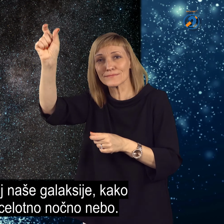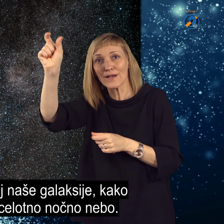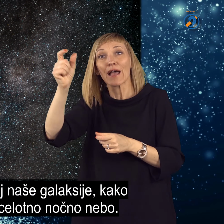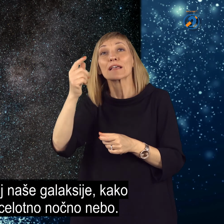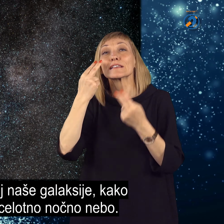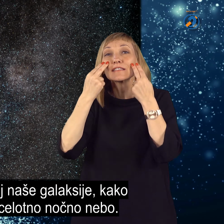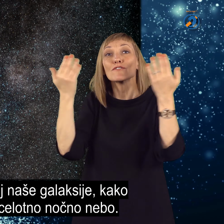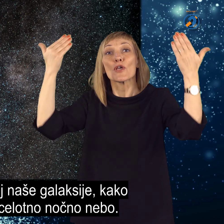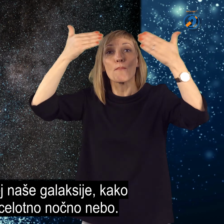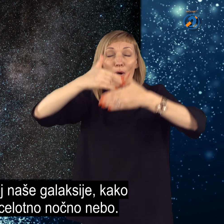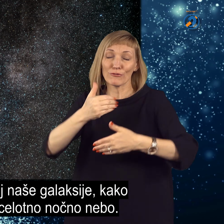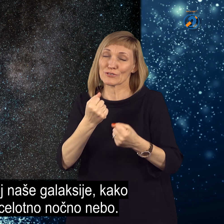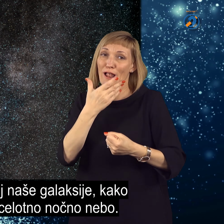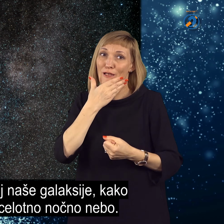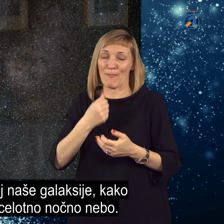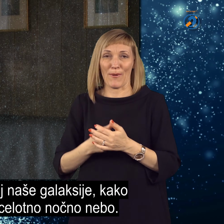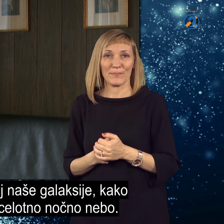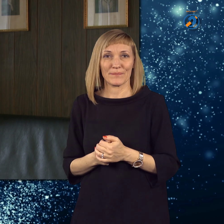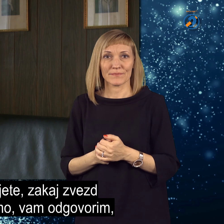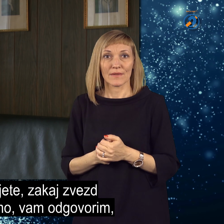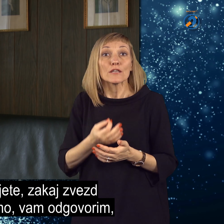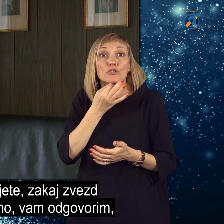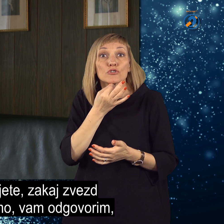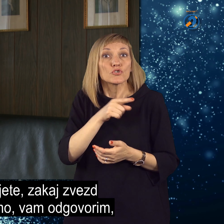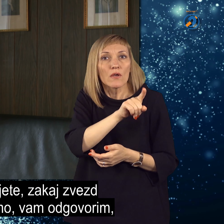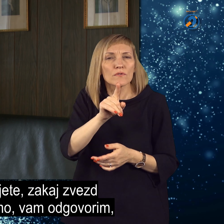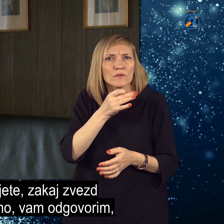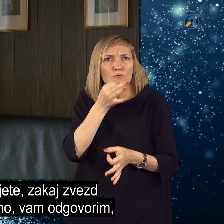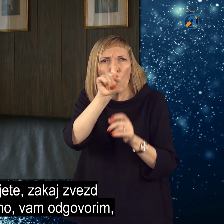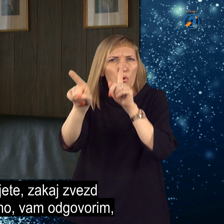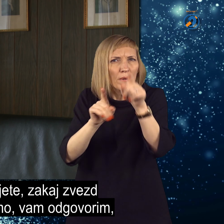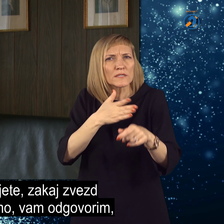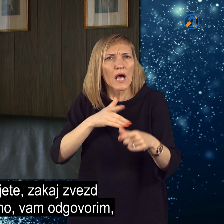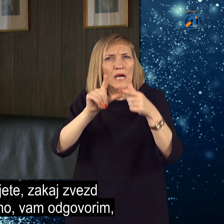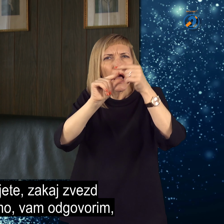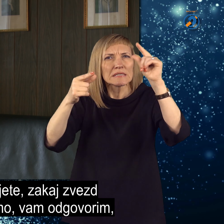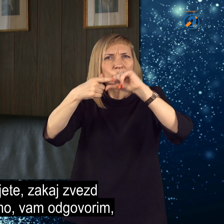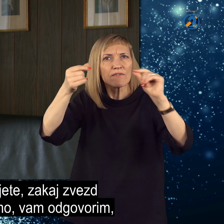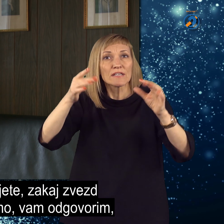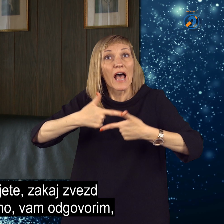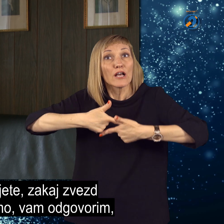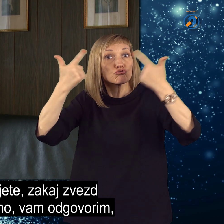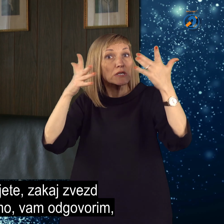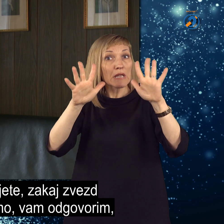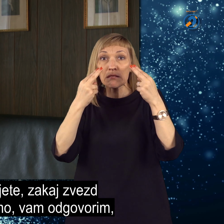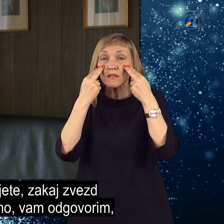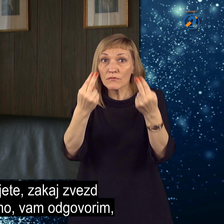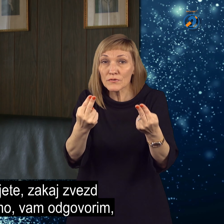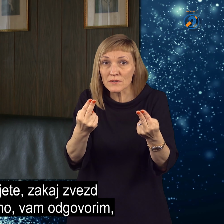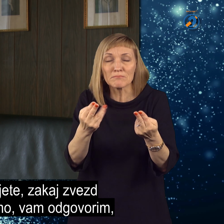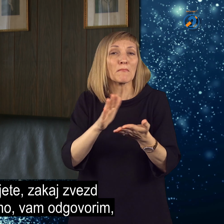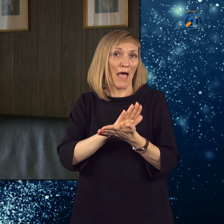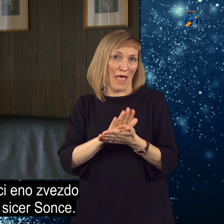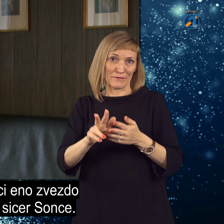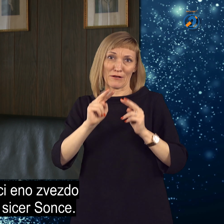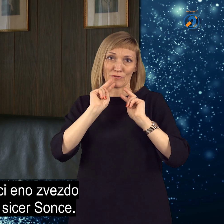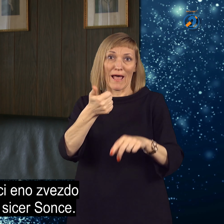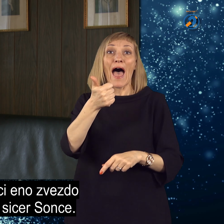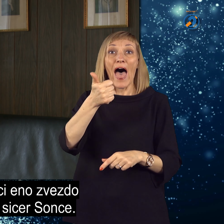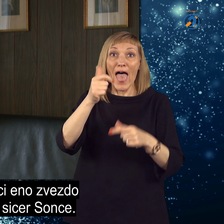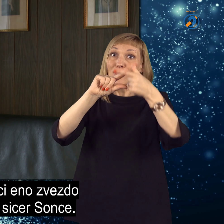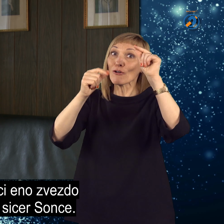celotno nočno nebo. Torej, če se sprašujete, zakaj pa zvezd po dnevi ne vidimo, vam lahko odgovorim, da v